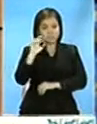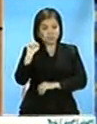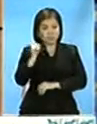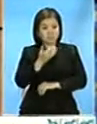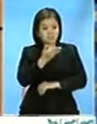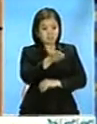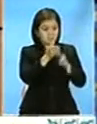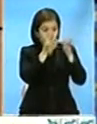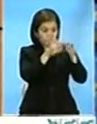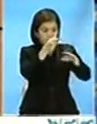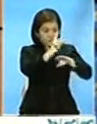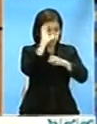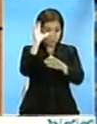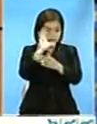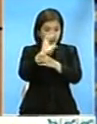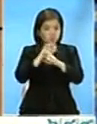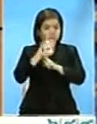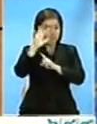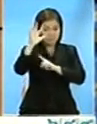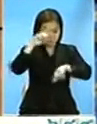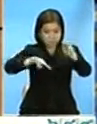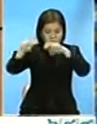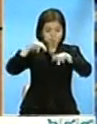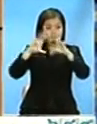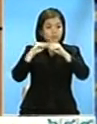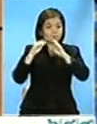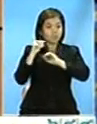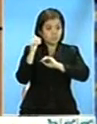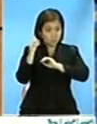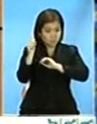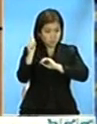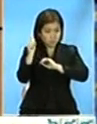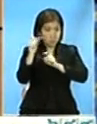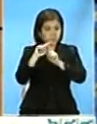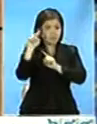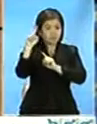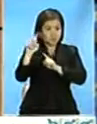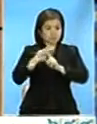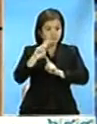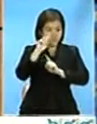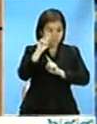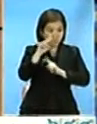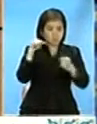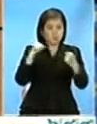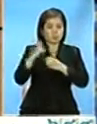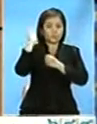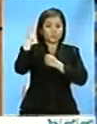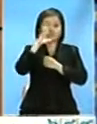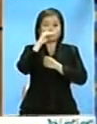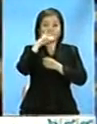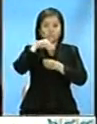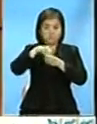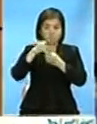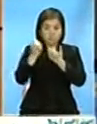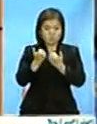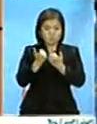อประท้วงท่านประธานข้อ5ครับให้ควบคุมการประชุมนะครับแล้วก็อีกเรื่องนึงคือควบคุมขอประท้วงผู้ที่กำลังอภิปรายอยู่